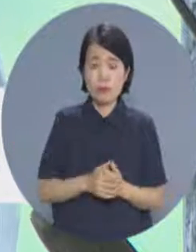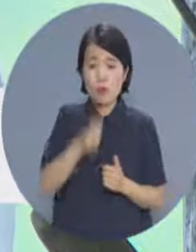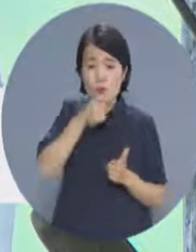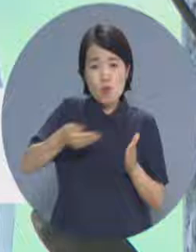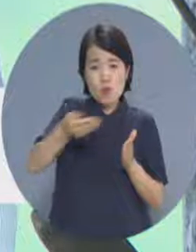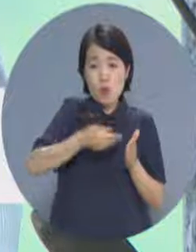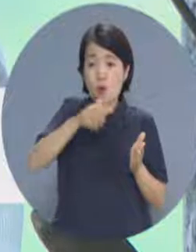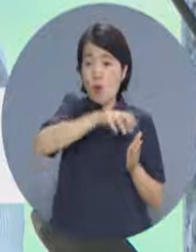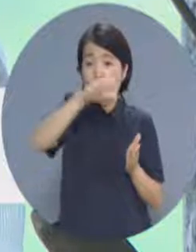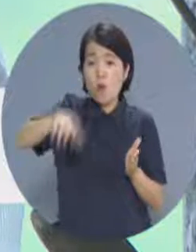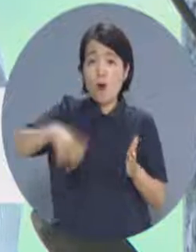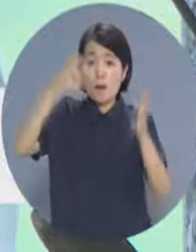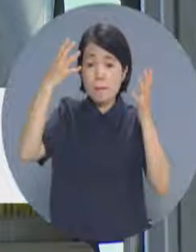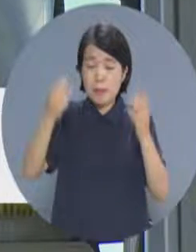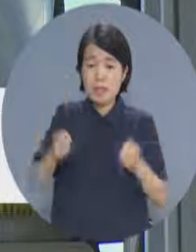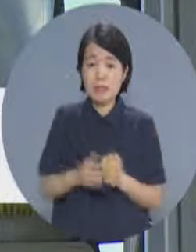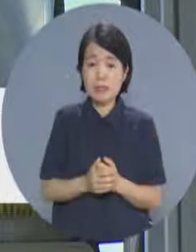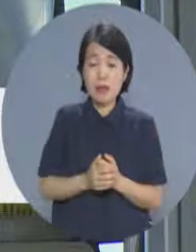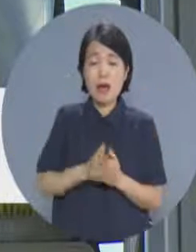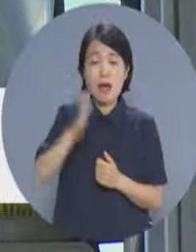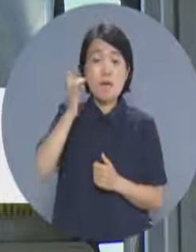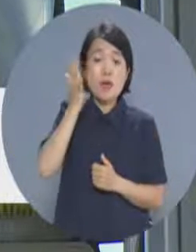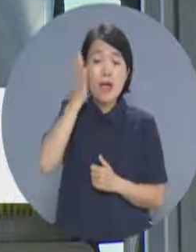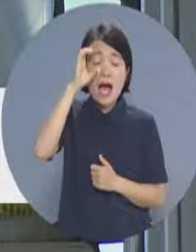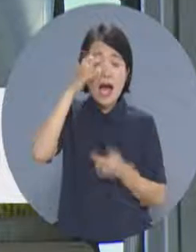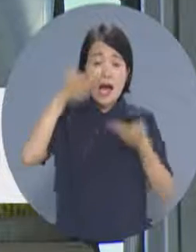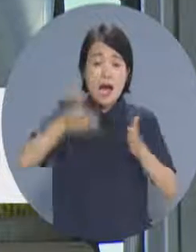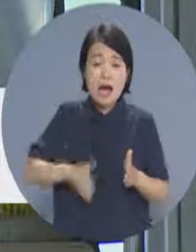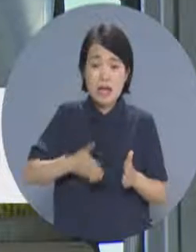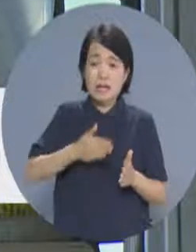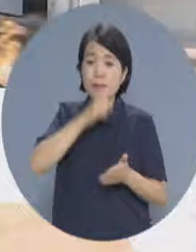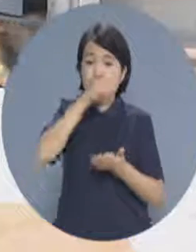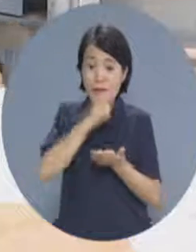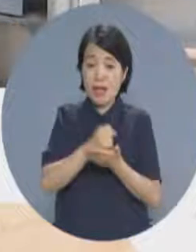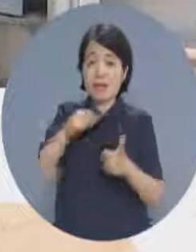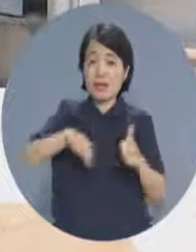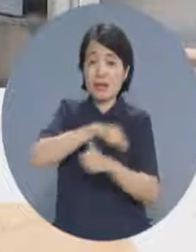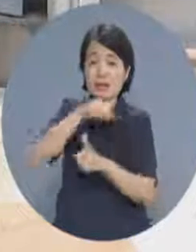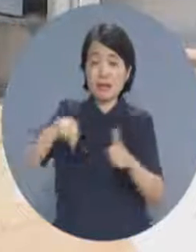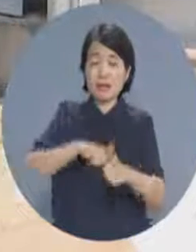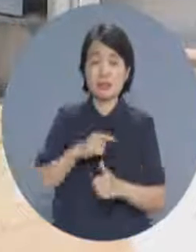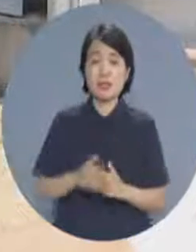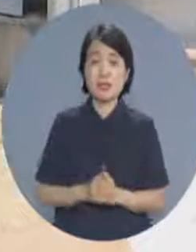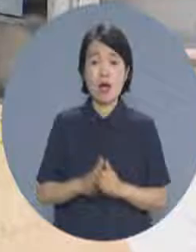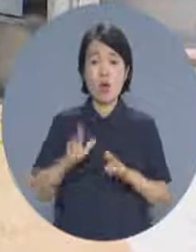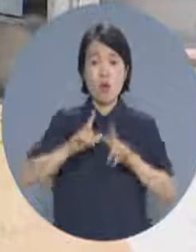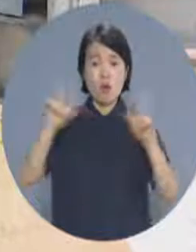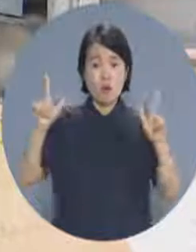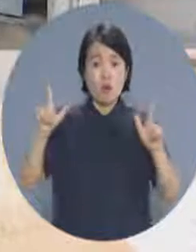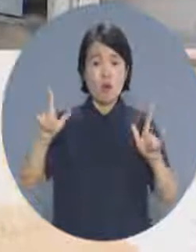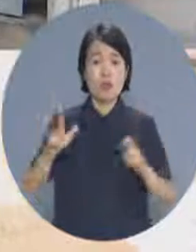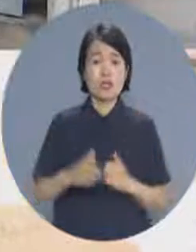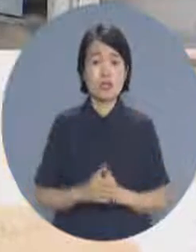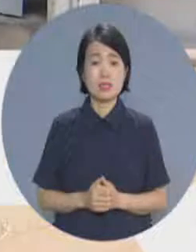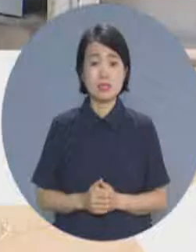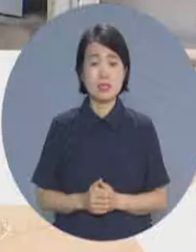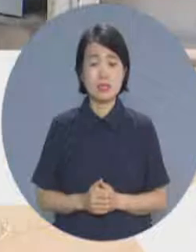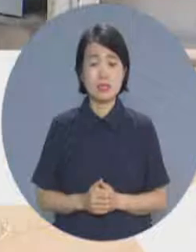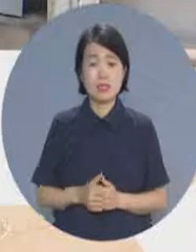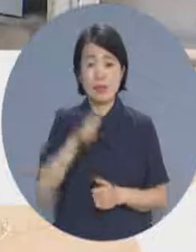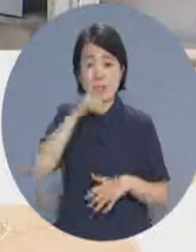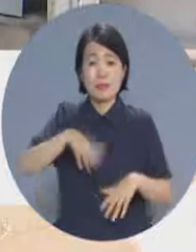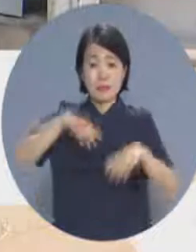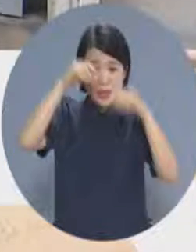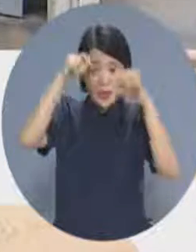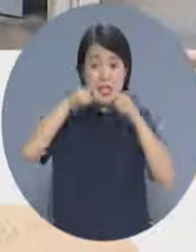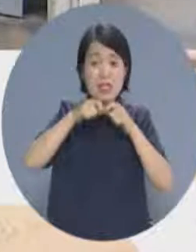웅덩이가 많이 생기다 보니 모기 유충이 부화하기 쉬웠기 때문입니다. 올해는 유독 마른 장마가